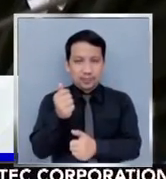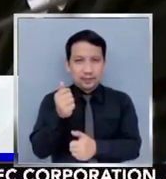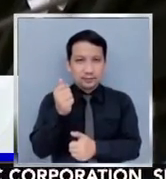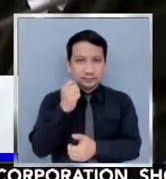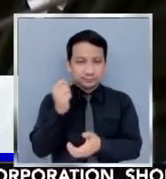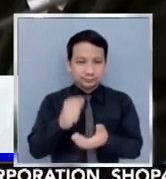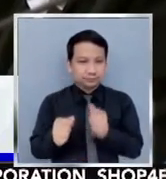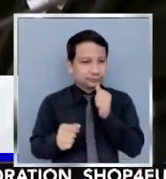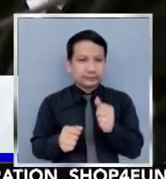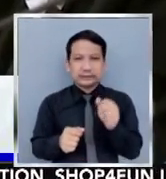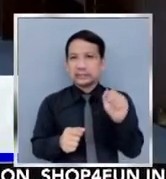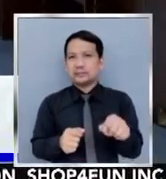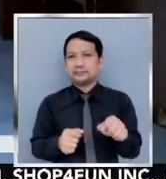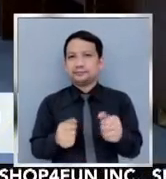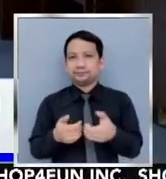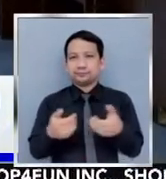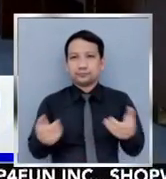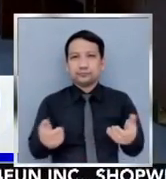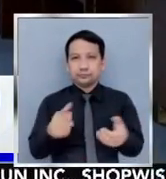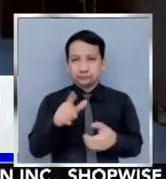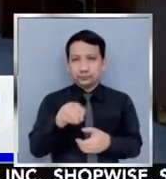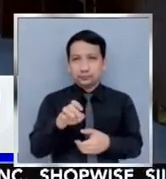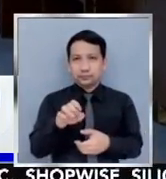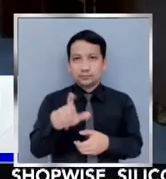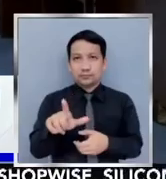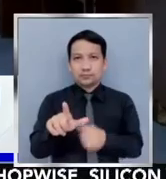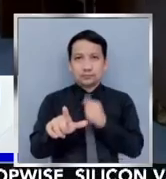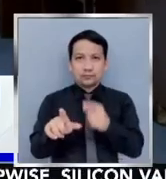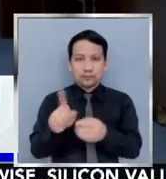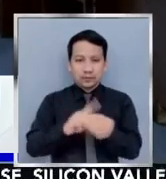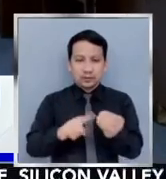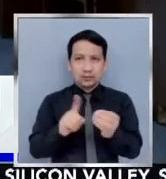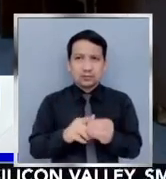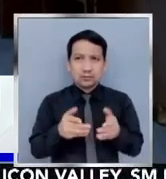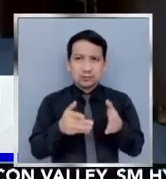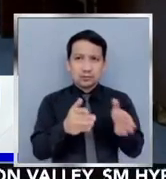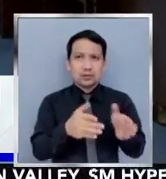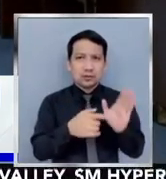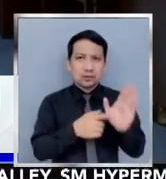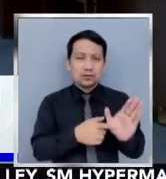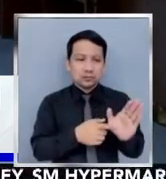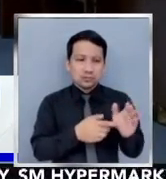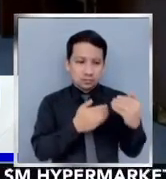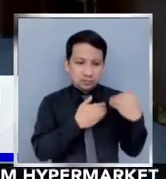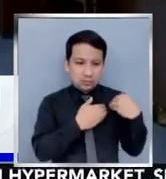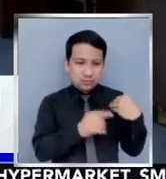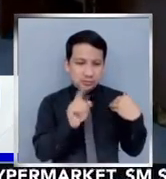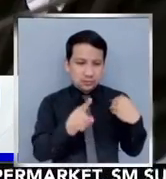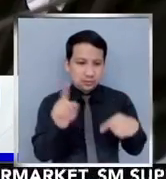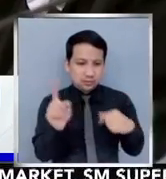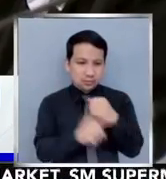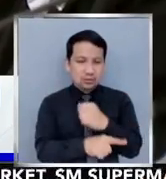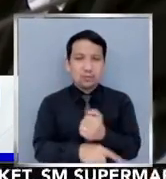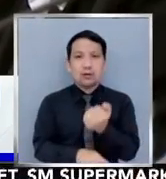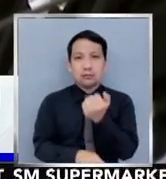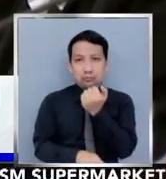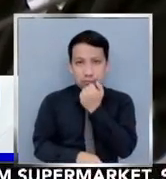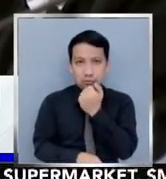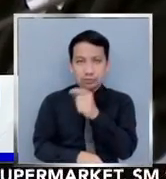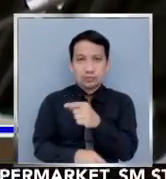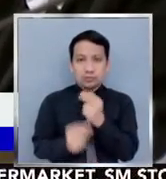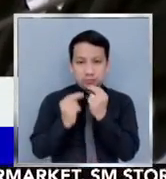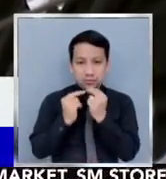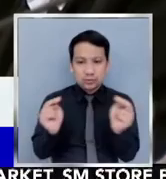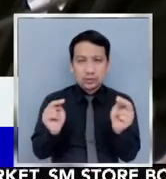pabor na i-decriminalize ang libel dahil ito daw ay paraan para mapanagot ang media kapag mali ang kanilang ibinarita. Paano naman po ang